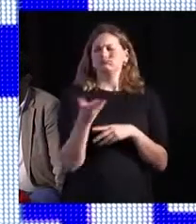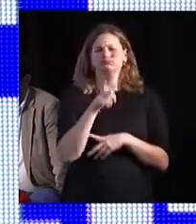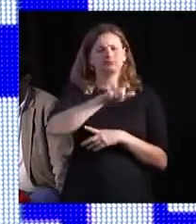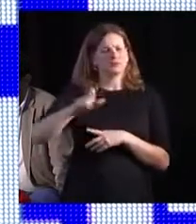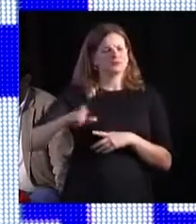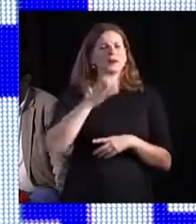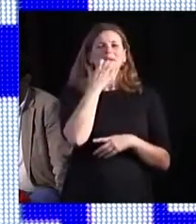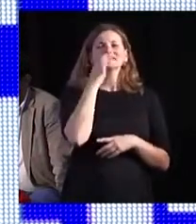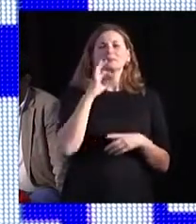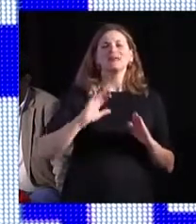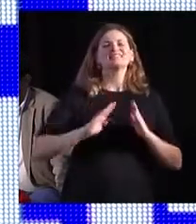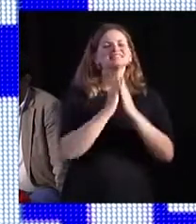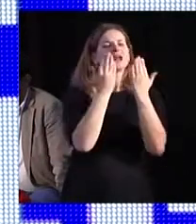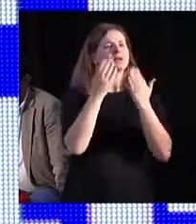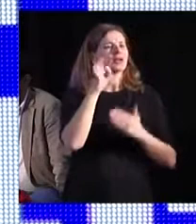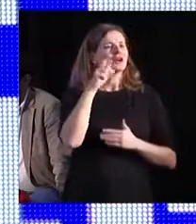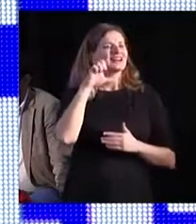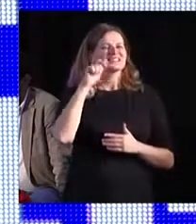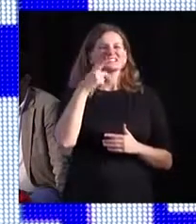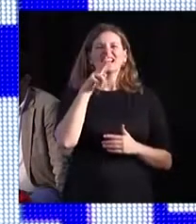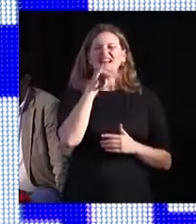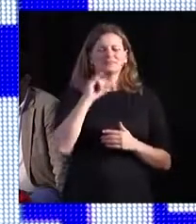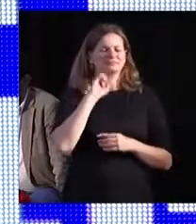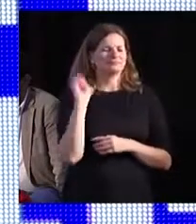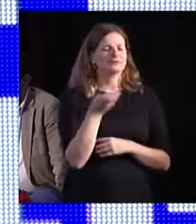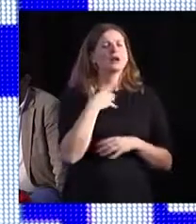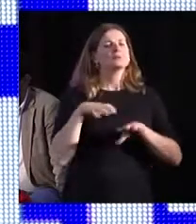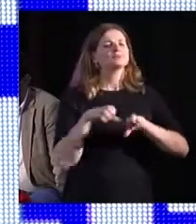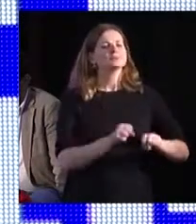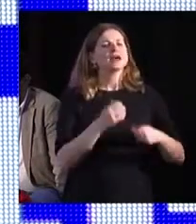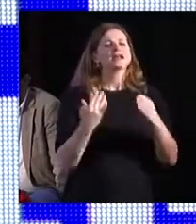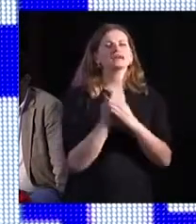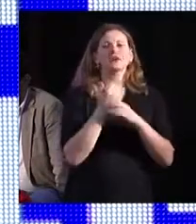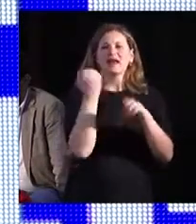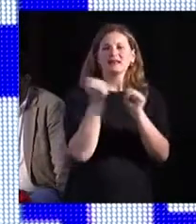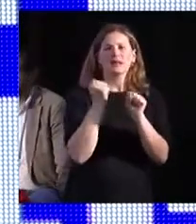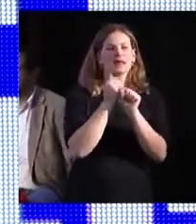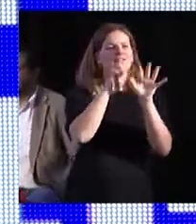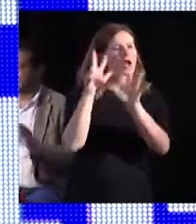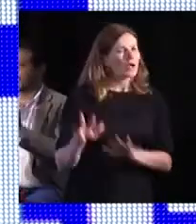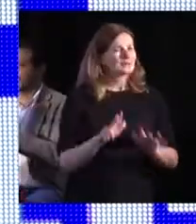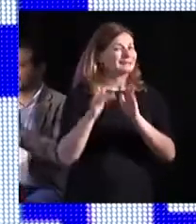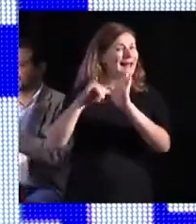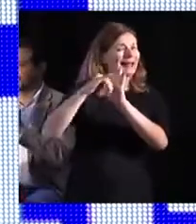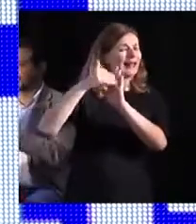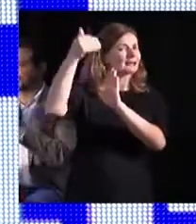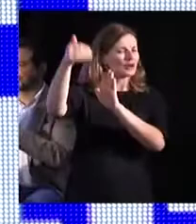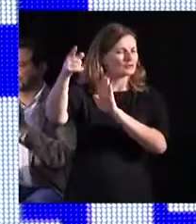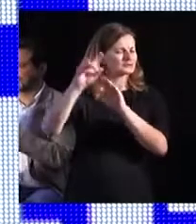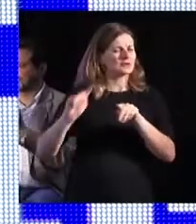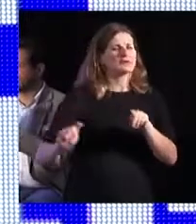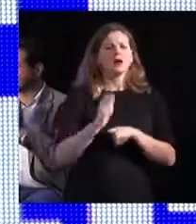com Salvador Seguí van conquistar el dret a la jornada laboral de 8 hores. Aquí al costat va començar el